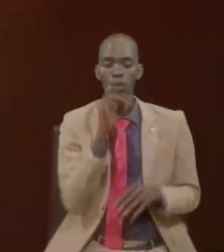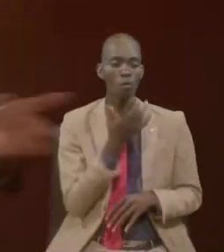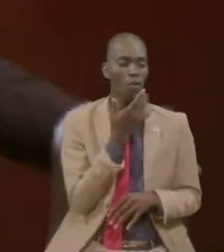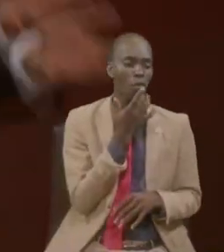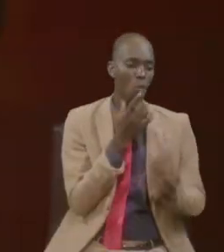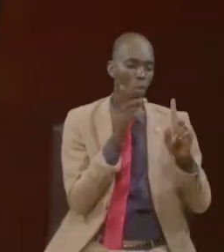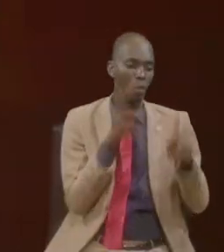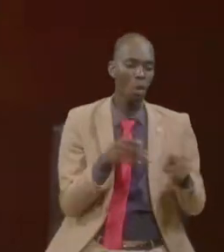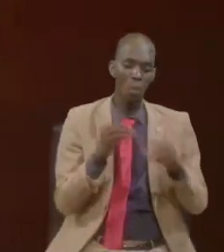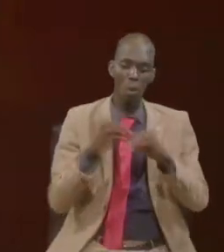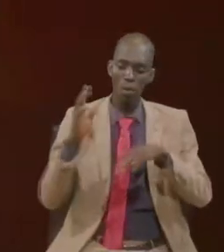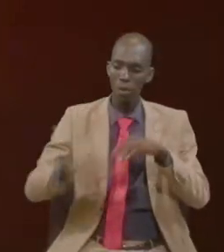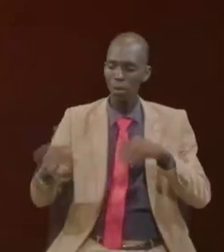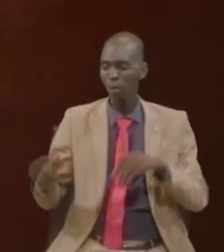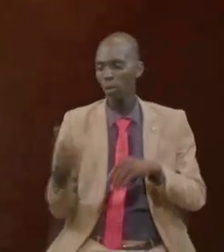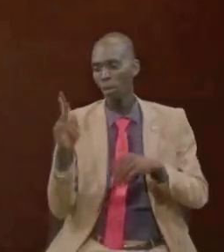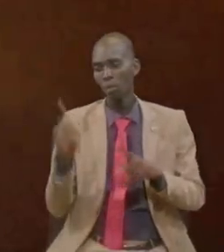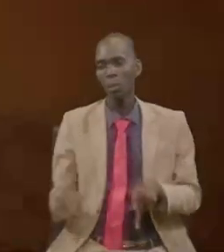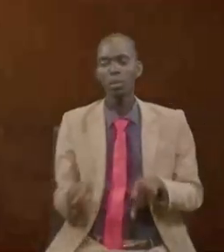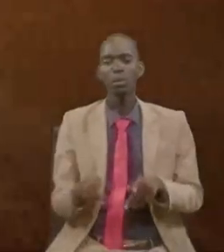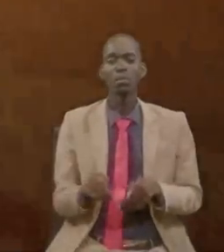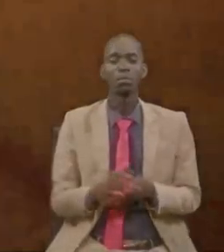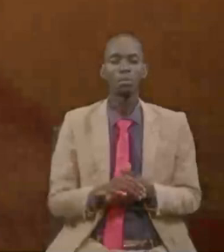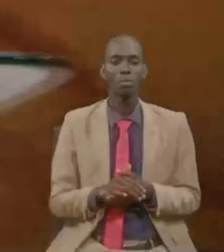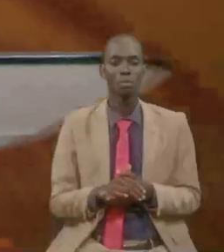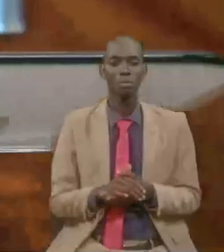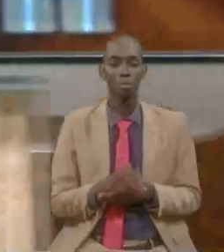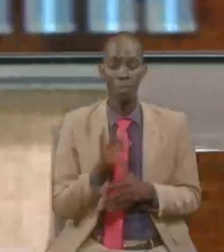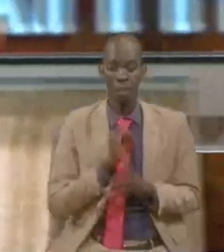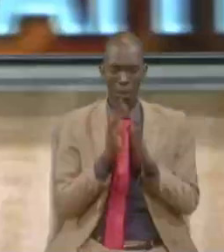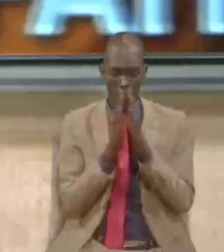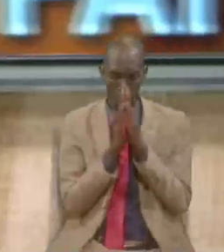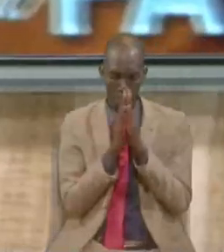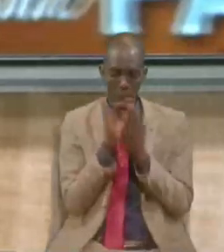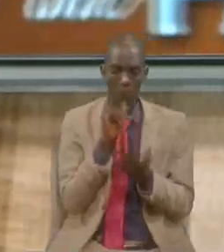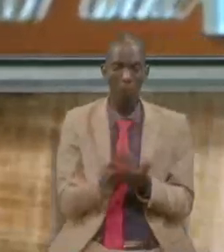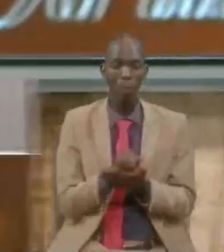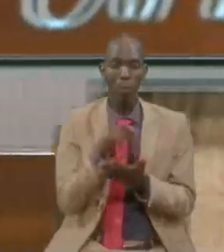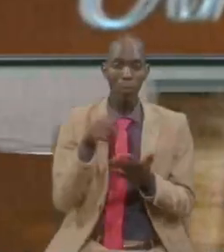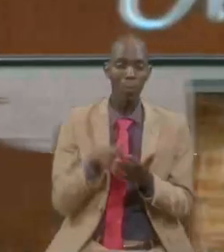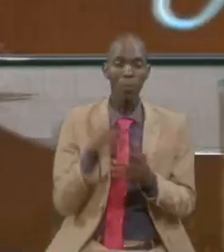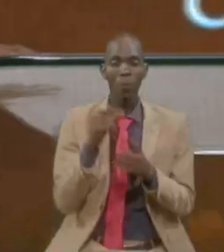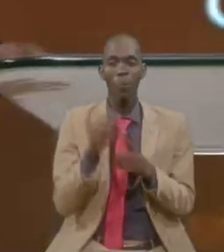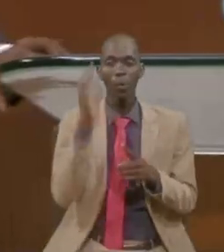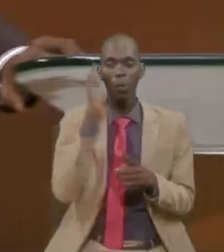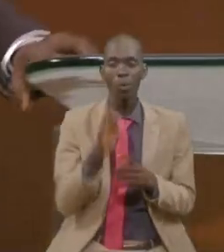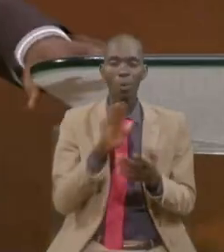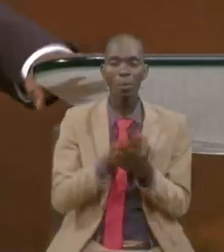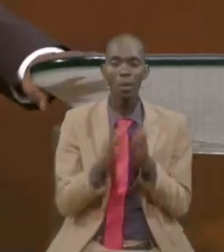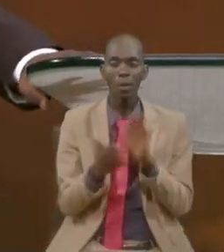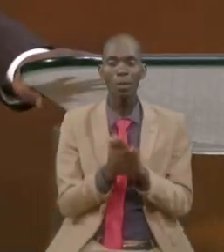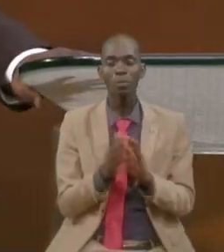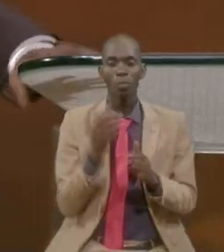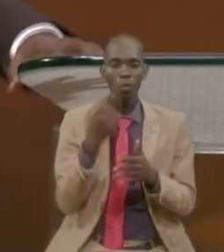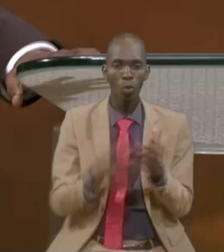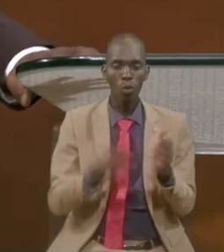par prévention et que vous nous préférez l'un à l'autre. Je prie que ces